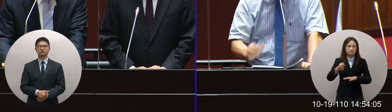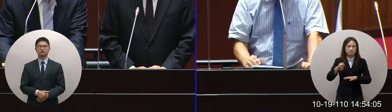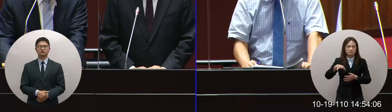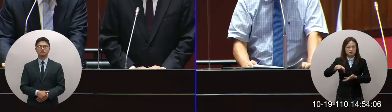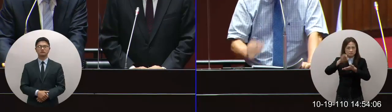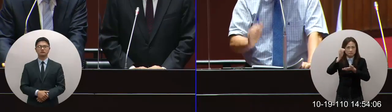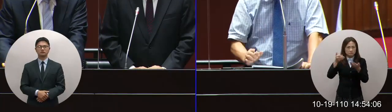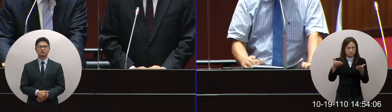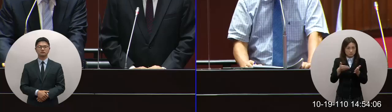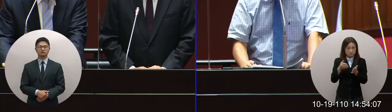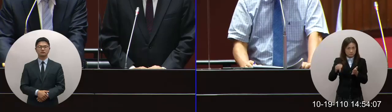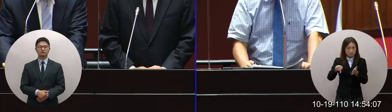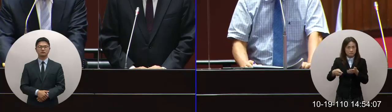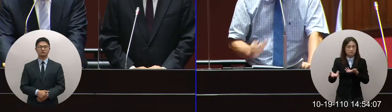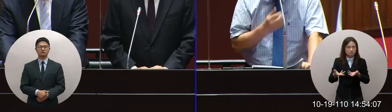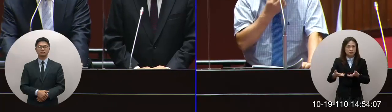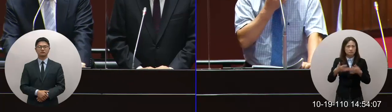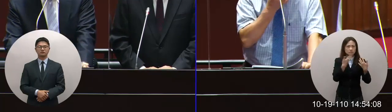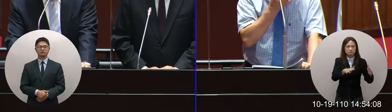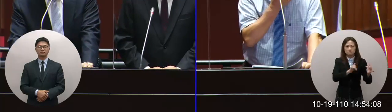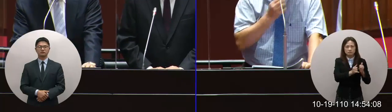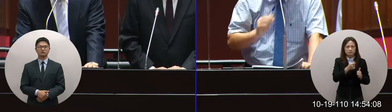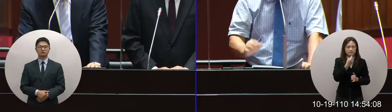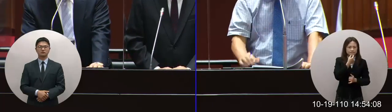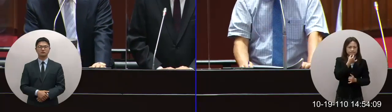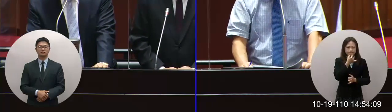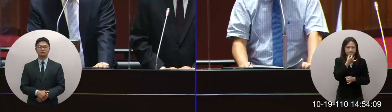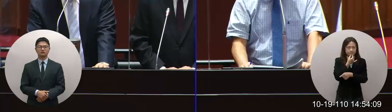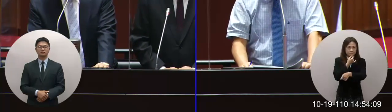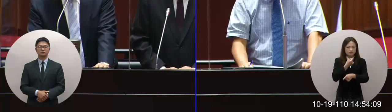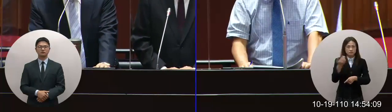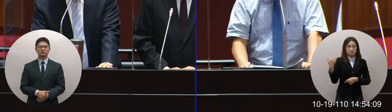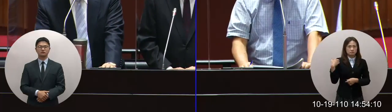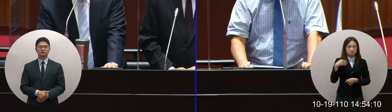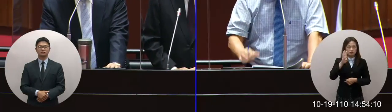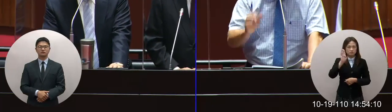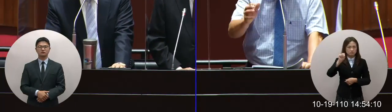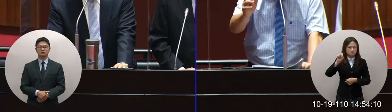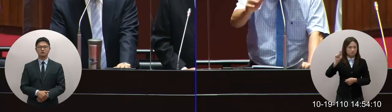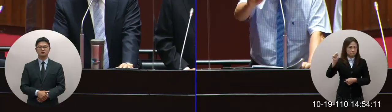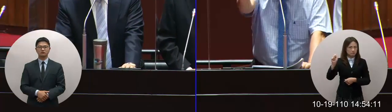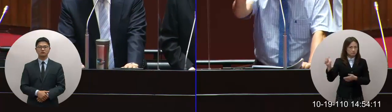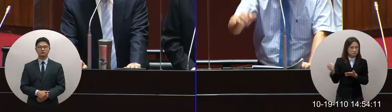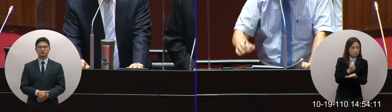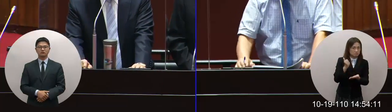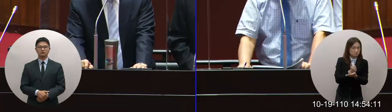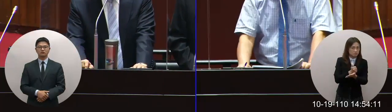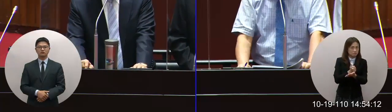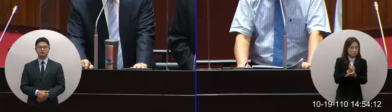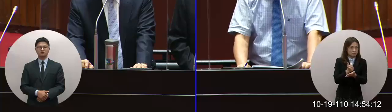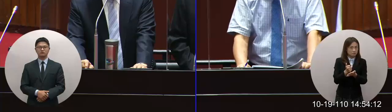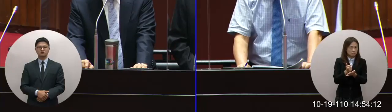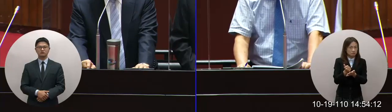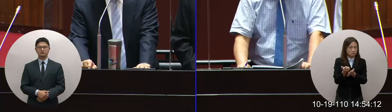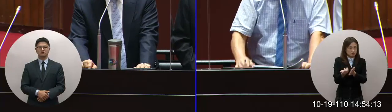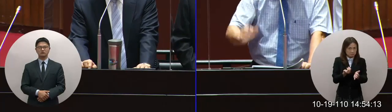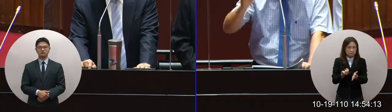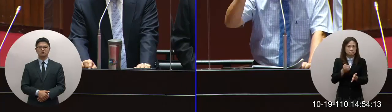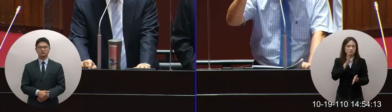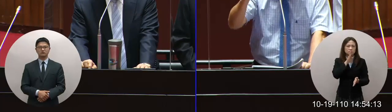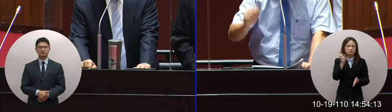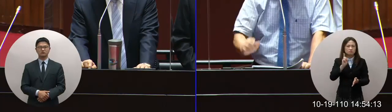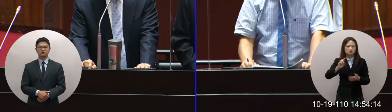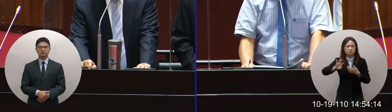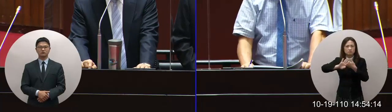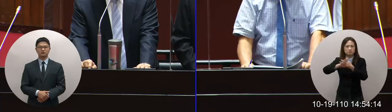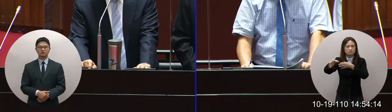因为很多民众他们质疑呀、当初那个 BNT 要进来哦，其实那些都是哦外面商业界